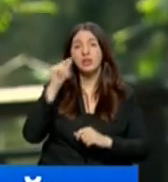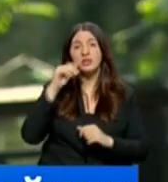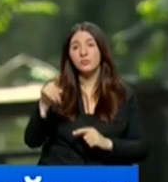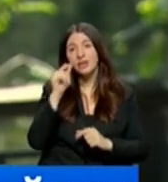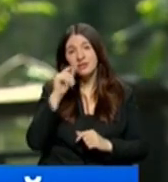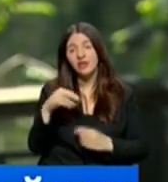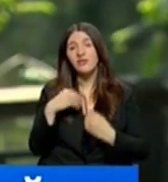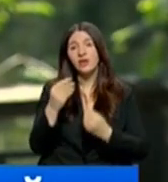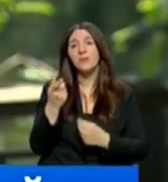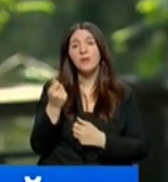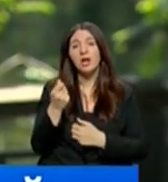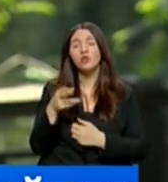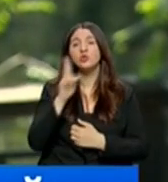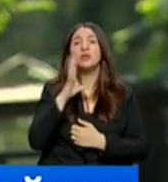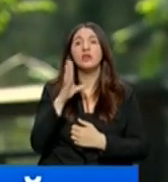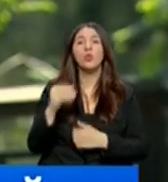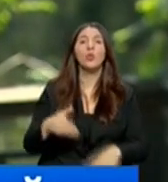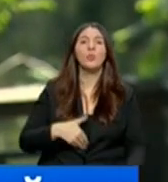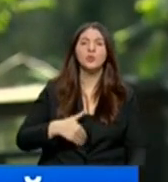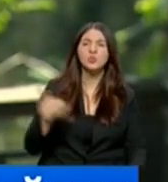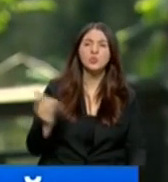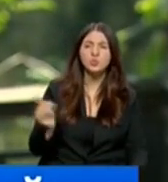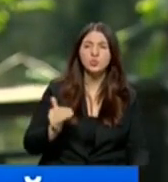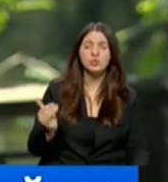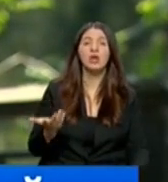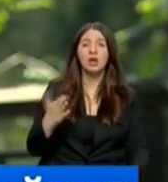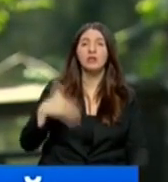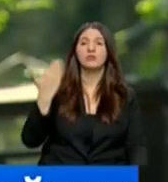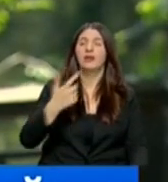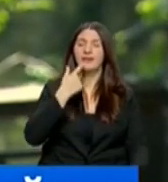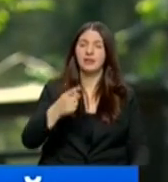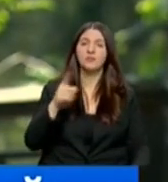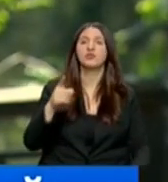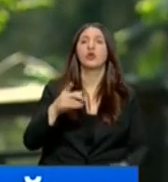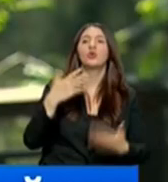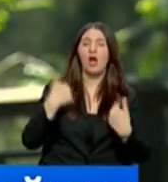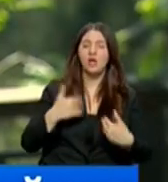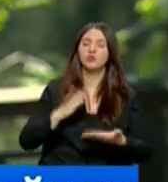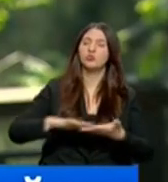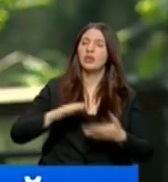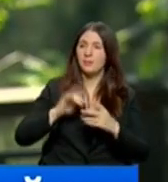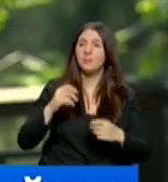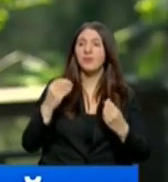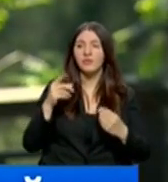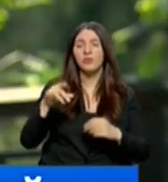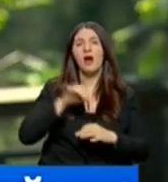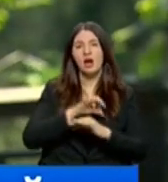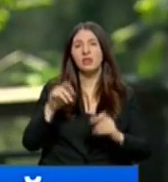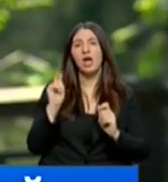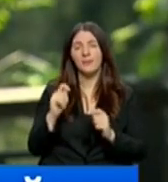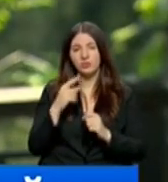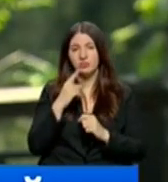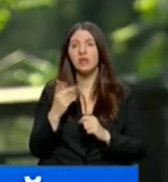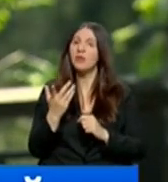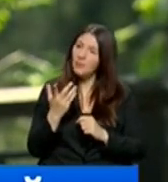bu insanlara verilen paralar son derece komikti ve düşüktü. Sonra dediler ki bunların durumunu düzeltelim. Evet burada bir haksızlık yapıyoruz